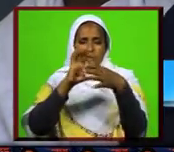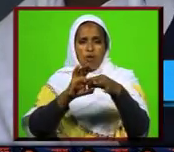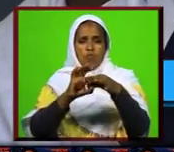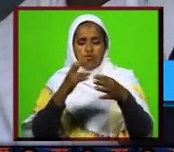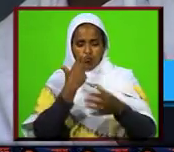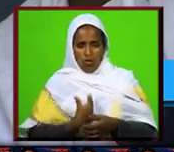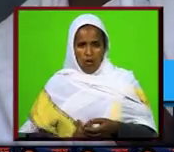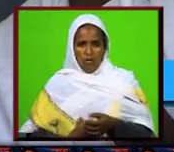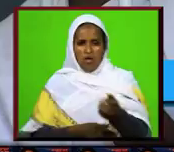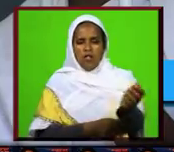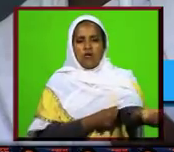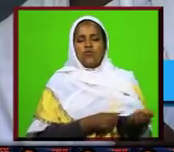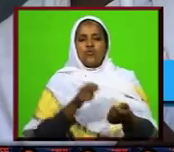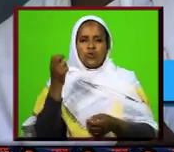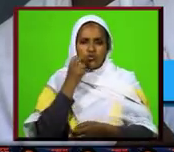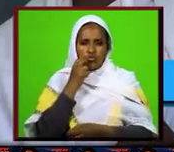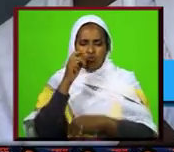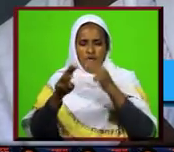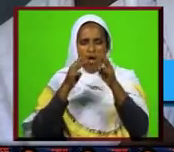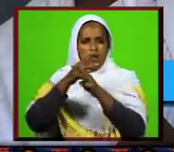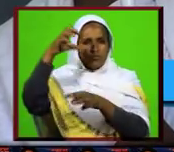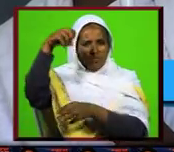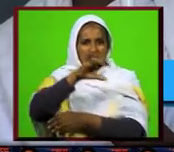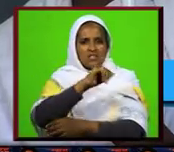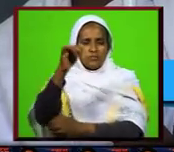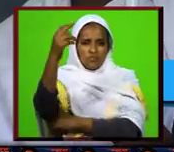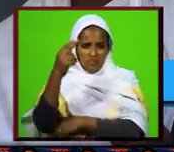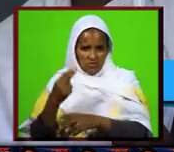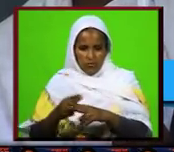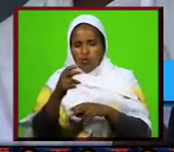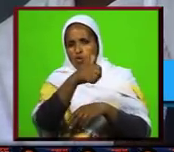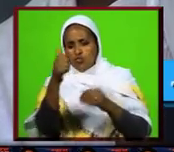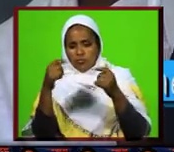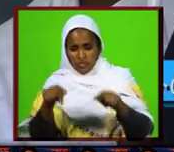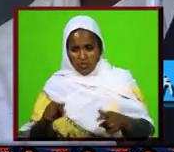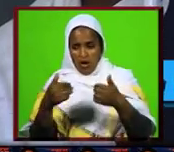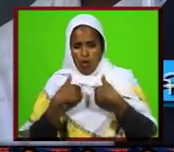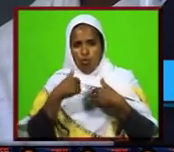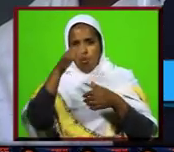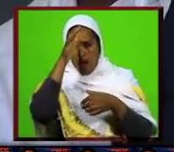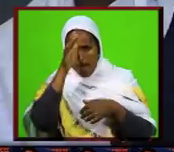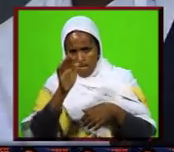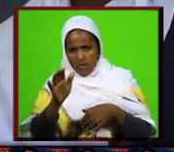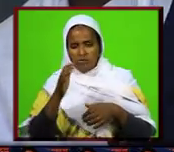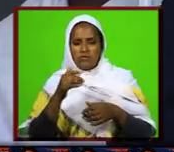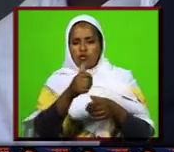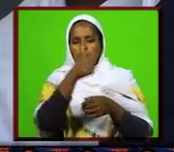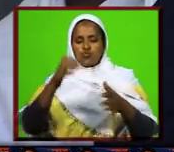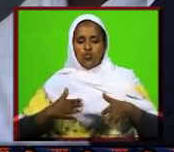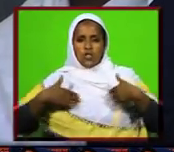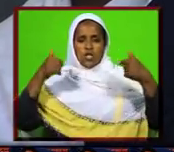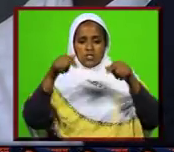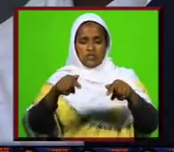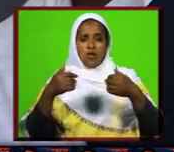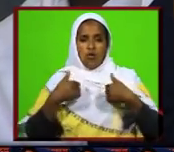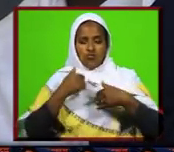ከማህበራቱ አባላት እነ ወይዘሮ ዓለም ፀሐይ መሳሰሉ ሌሎቹም አሁን እዚህ የነበሩት አባት ሌሎቹም ወጣቶች እዚህ